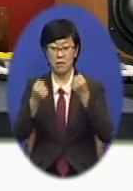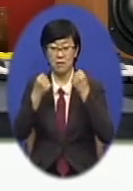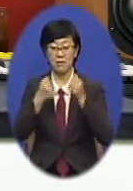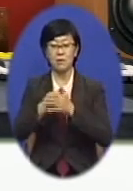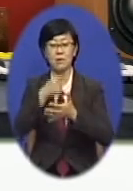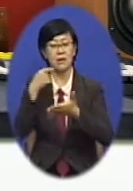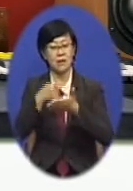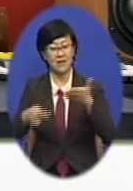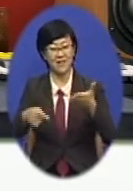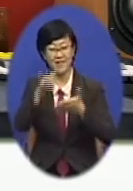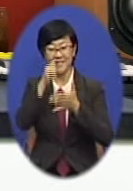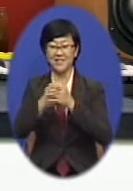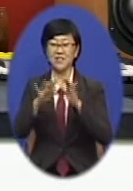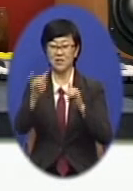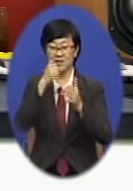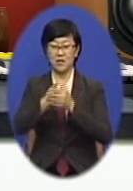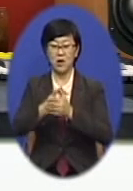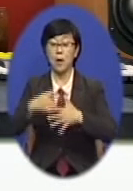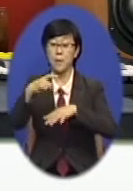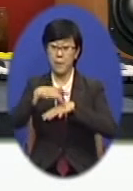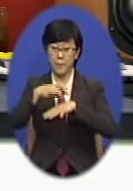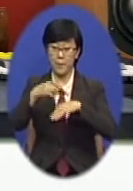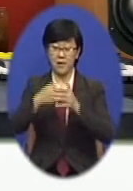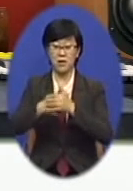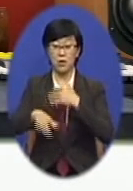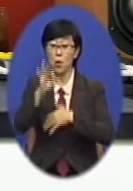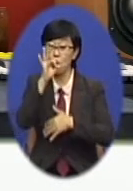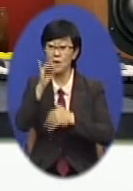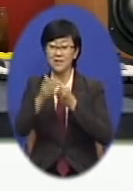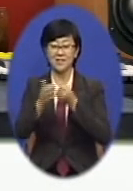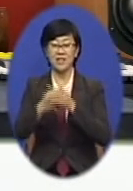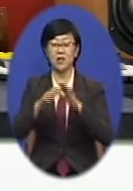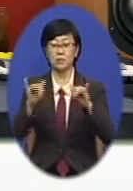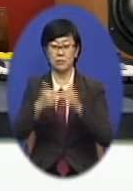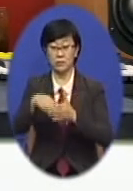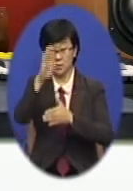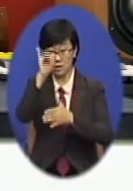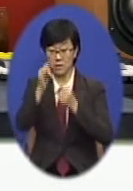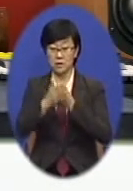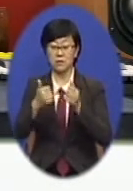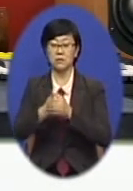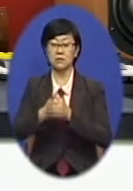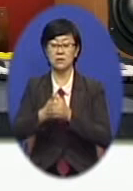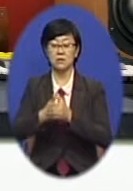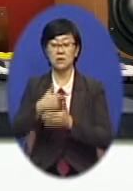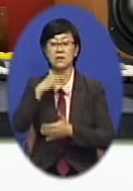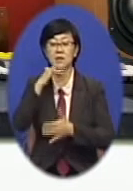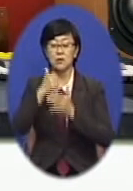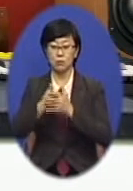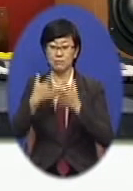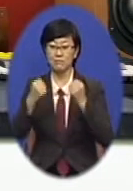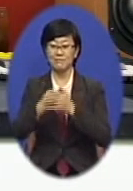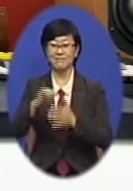분들이 계시죠. 그렇죠. 네. 골다공증 위험이 있거나 골다공증을 앓고 계신 특히 중년 여성분들입니다.